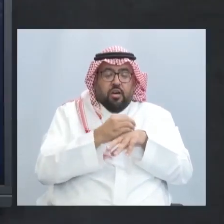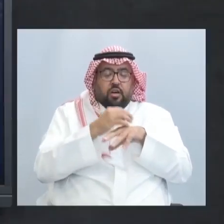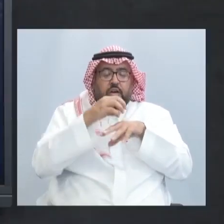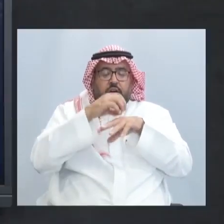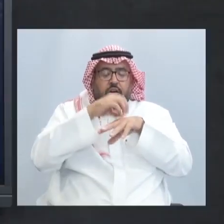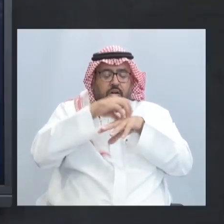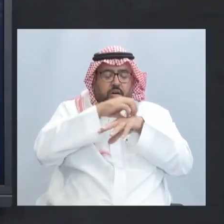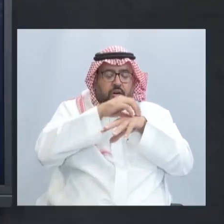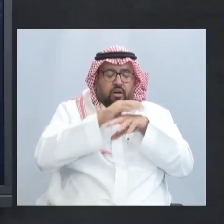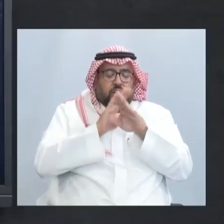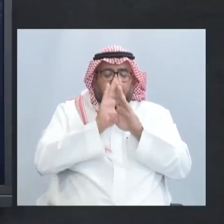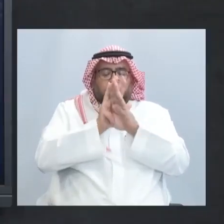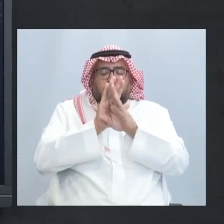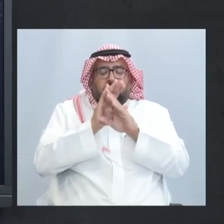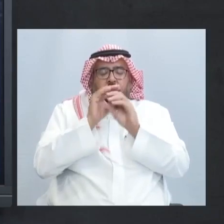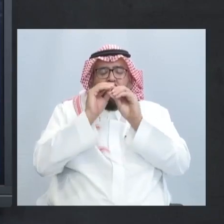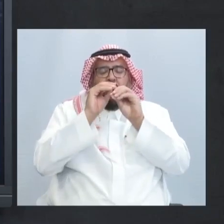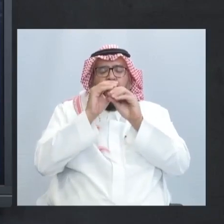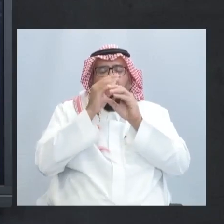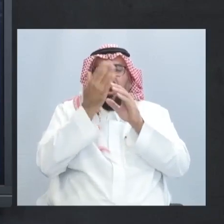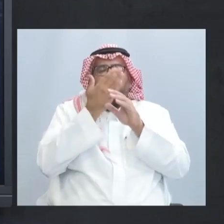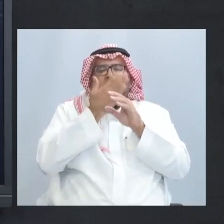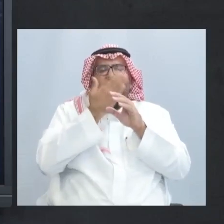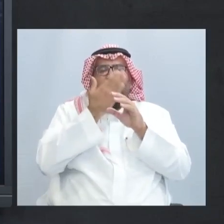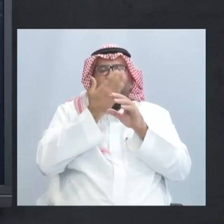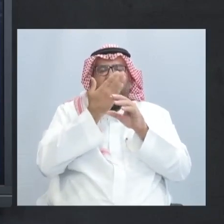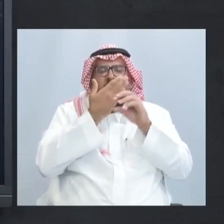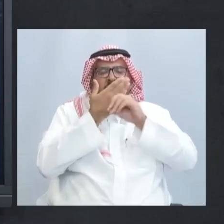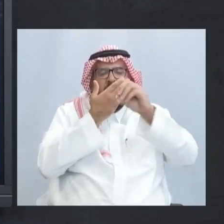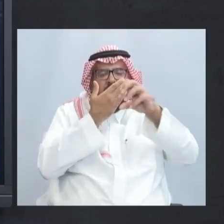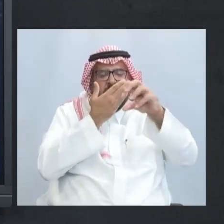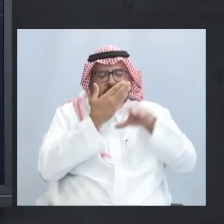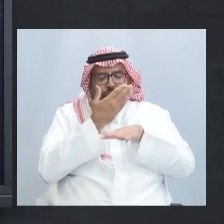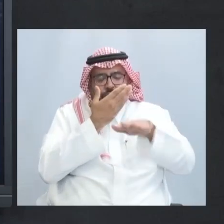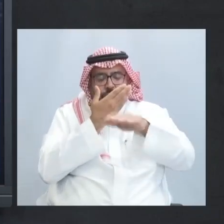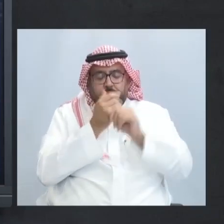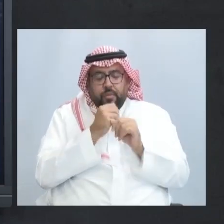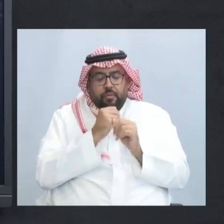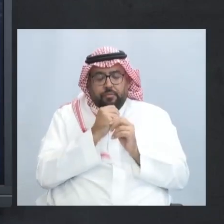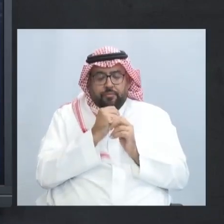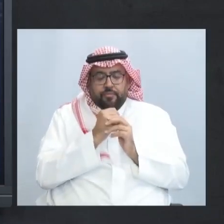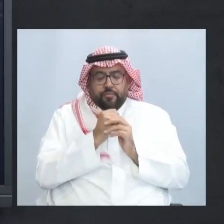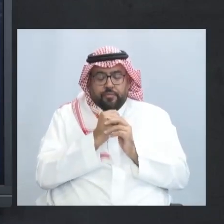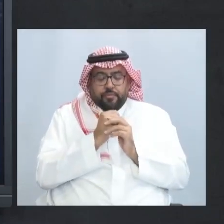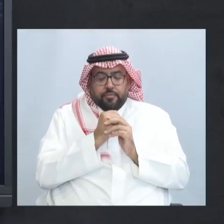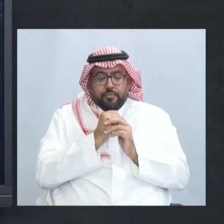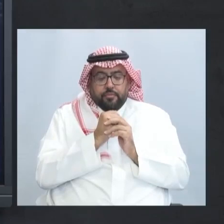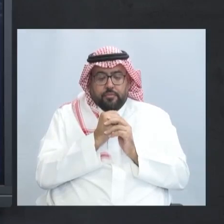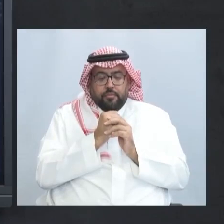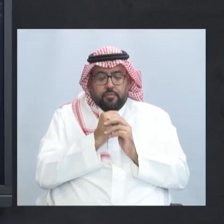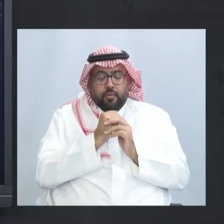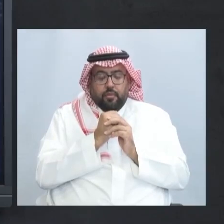يساع يساعد في منع فقدان السوائل وهو تكيف هام ايضا للزواحف لمعيشته